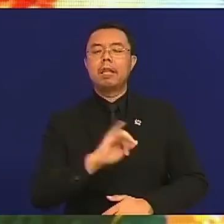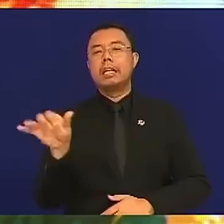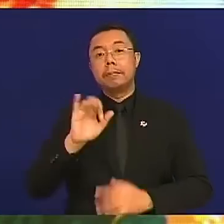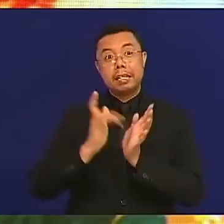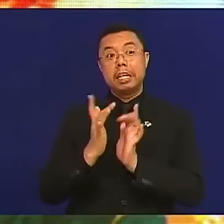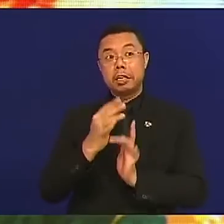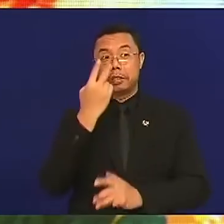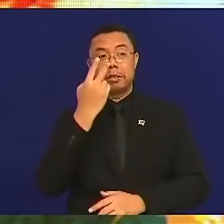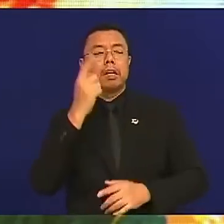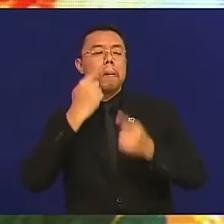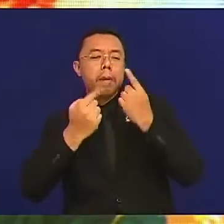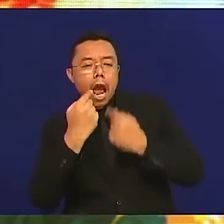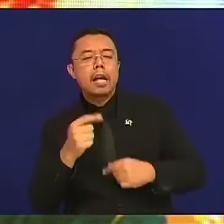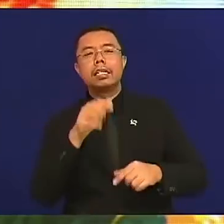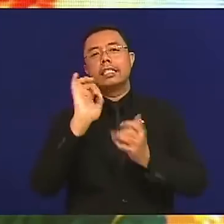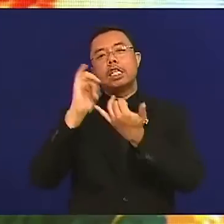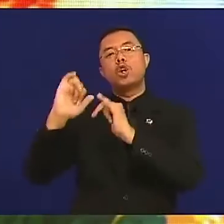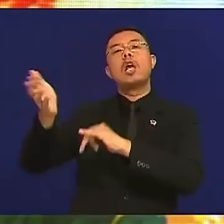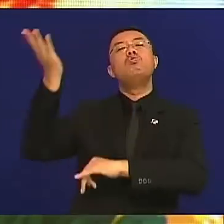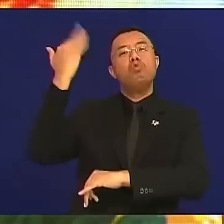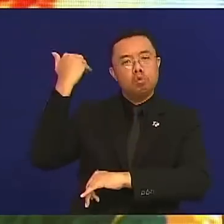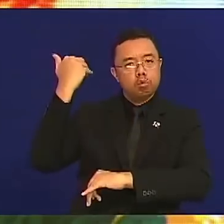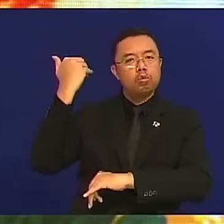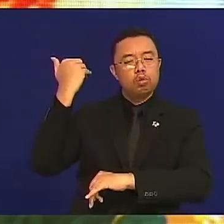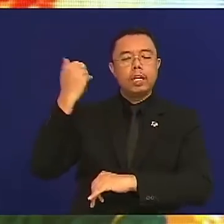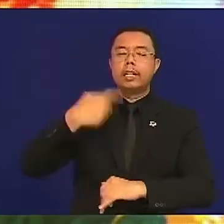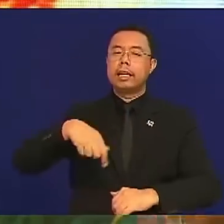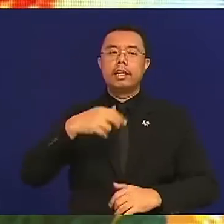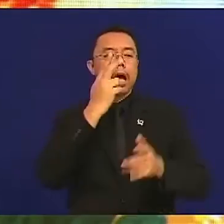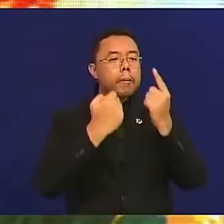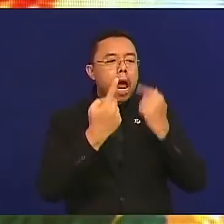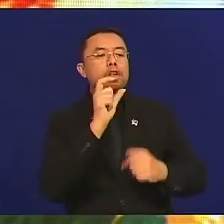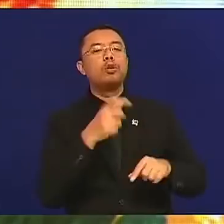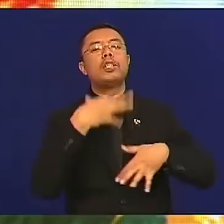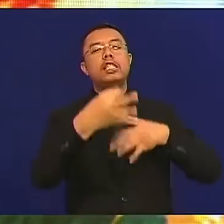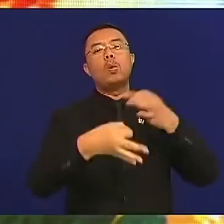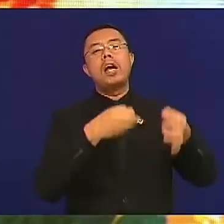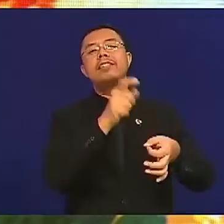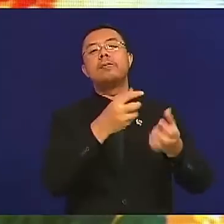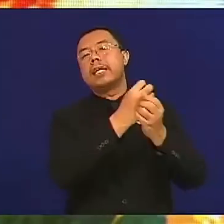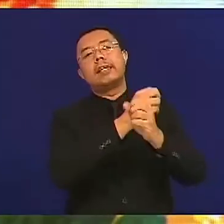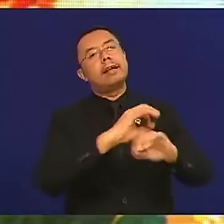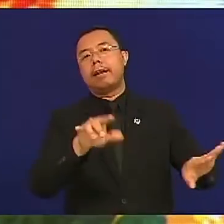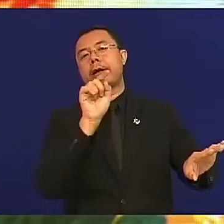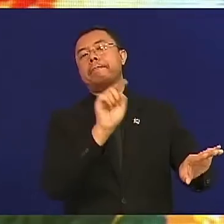Seperti Yesus menangisi Yerusalem, kita menangisi jiwa-jiwa yang